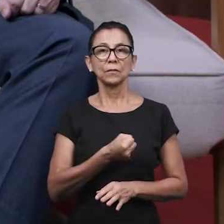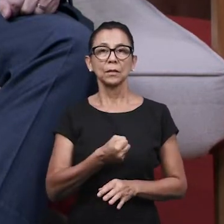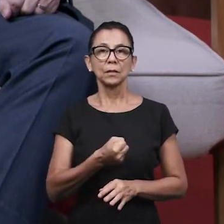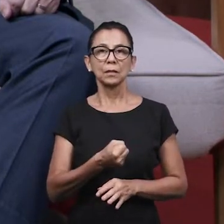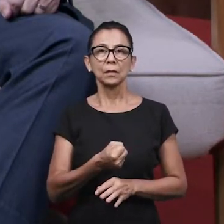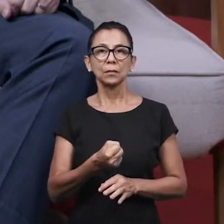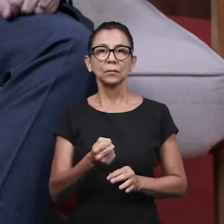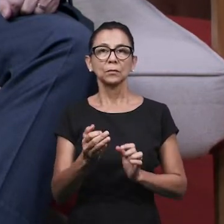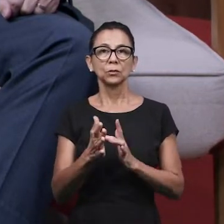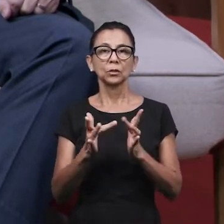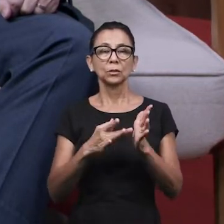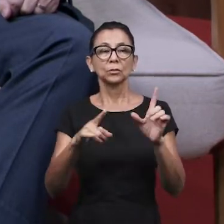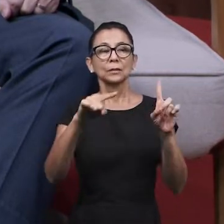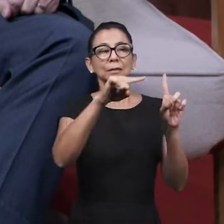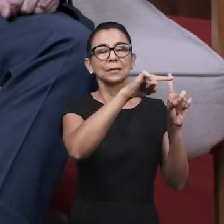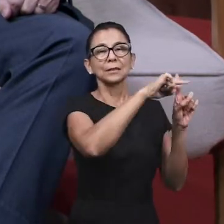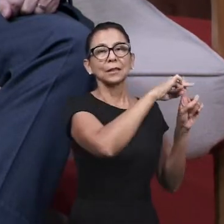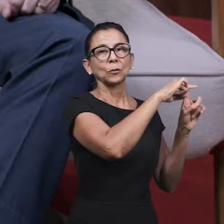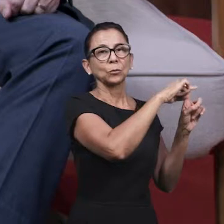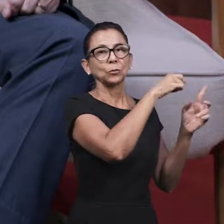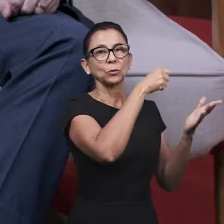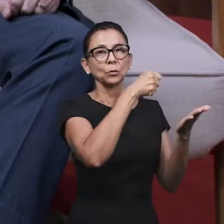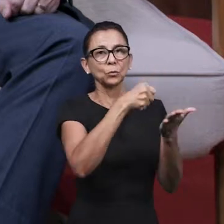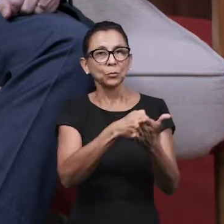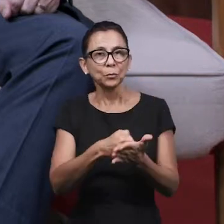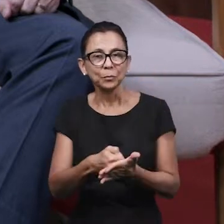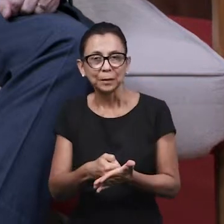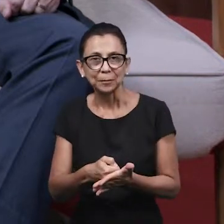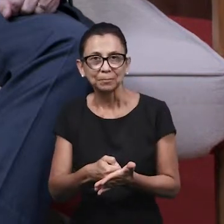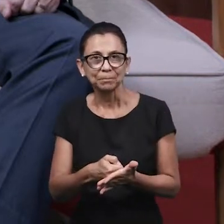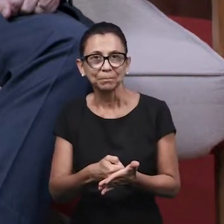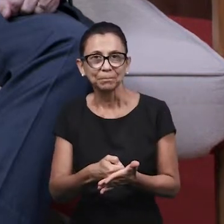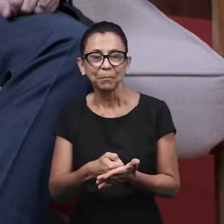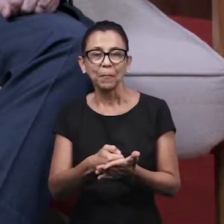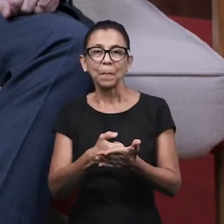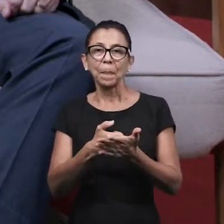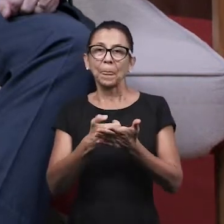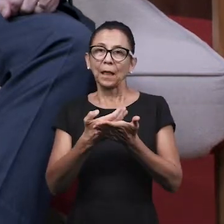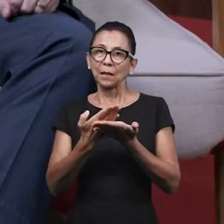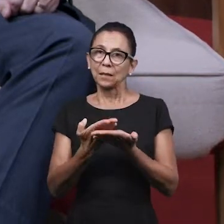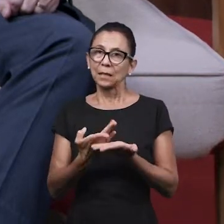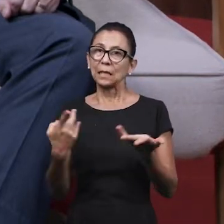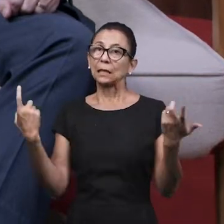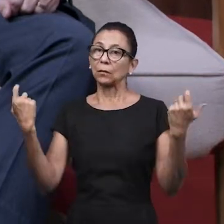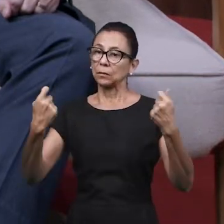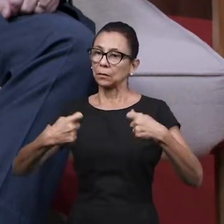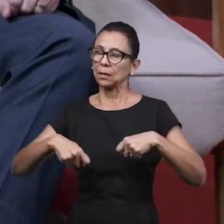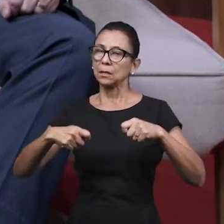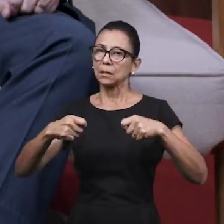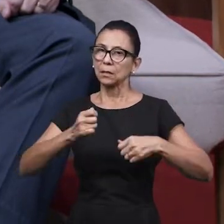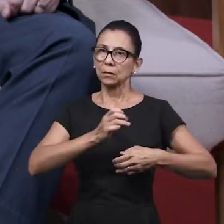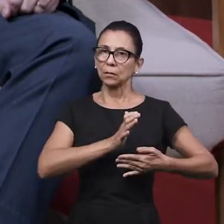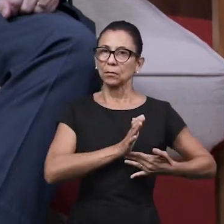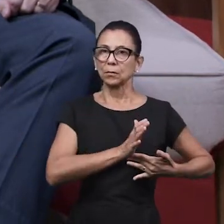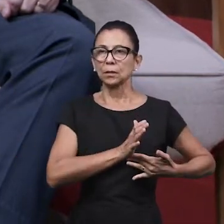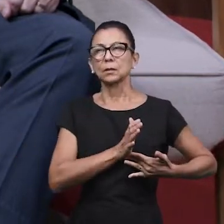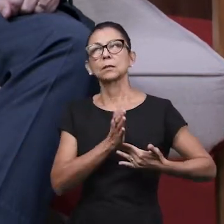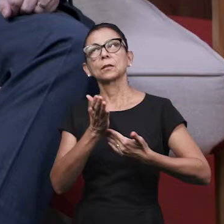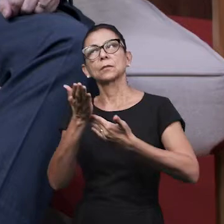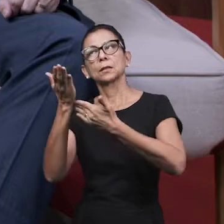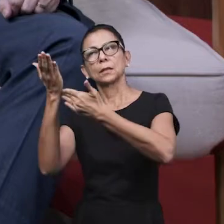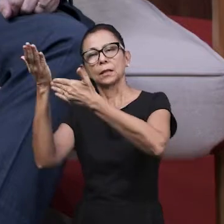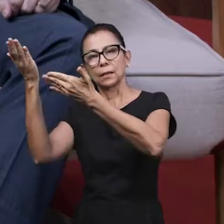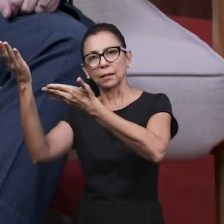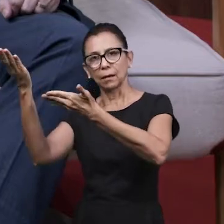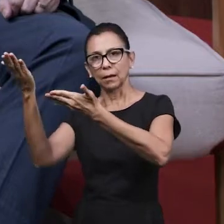genuine et une manière valide d'arriver à la présence de Dieu, donner le cœur, avoir la communion avec le Saint-Esprit et être